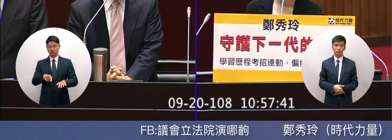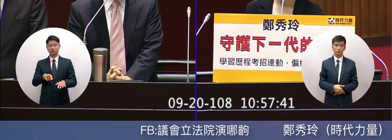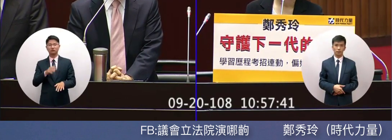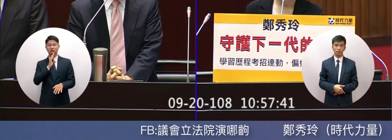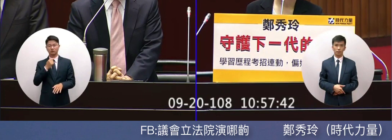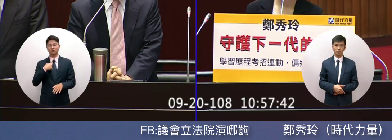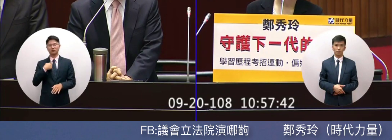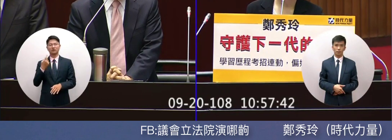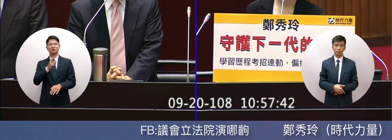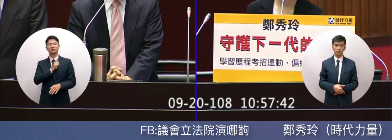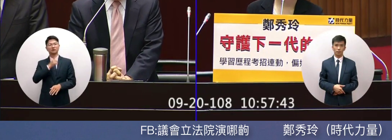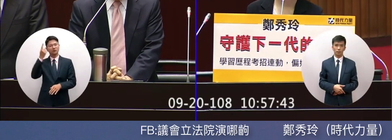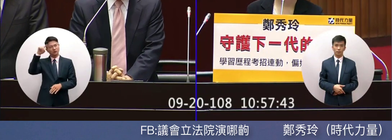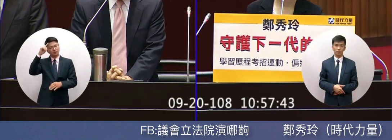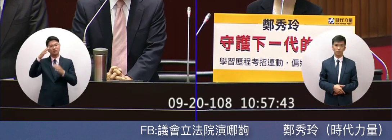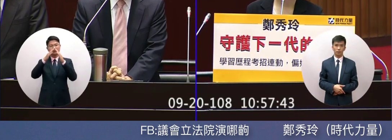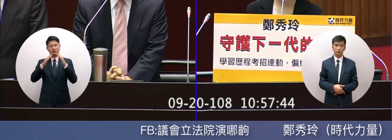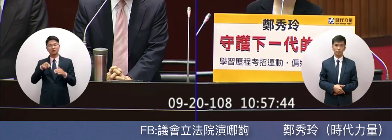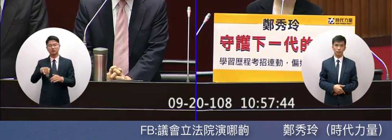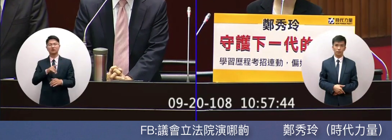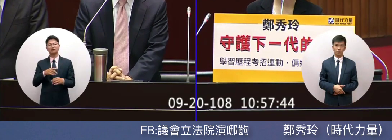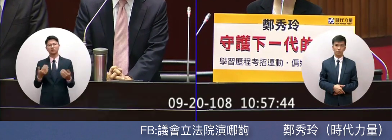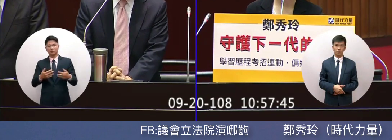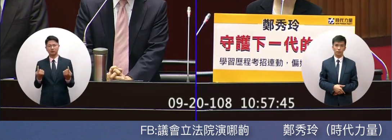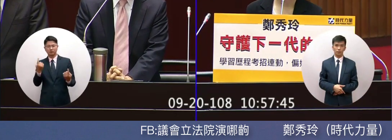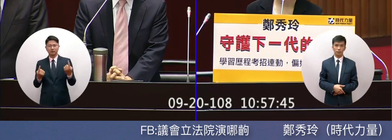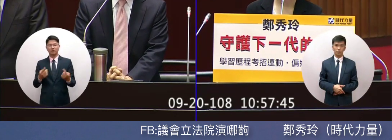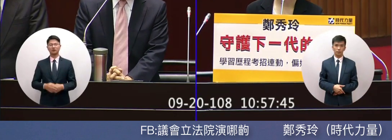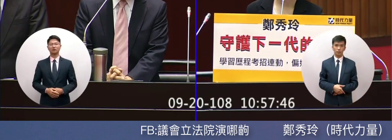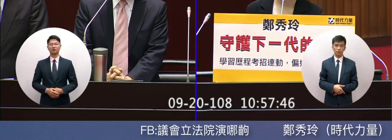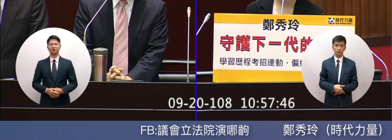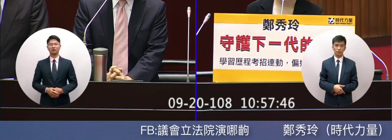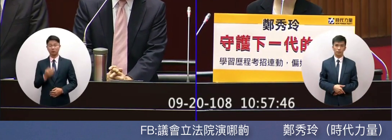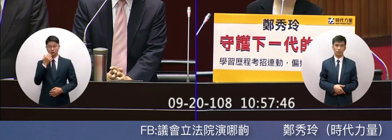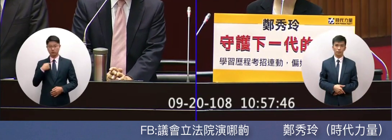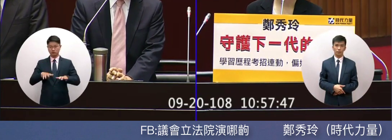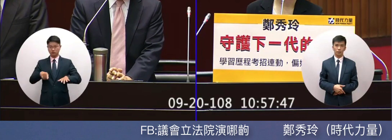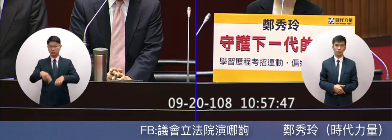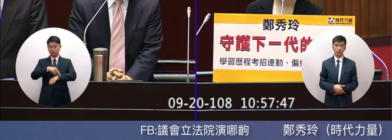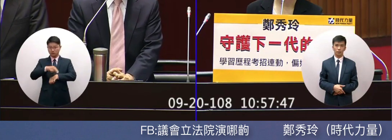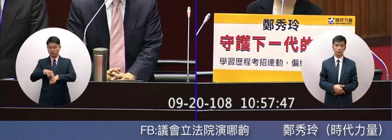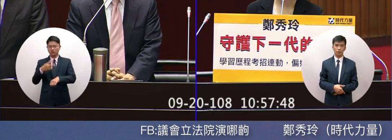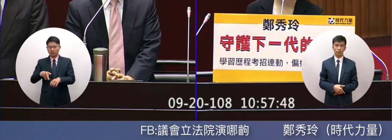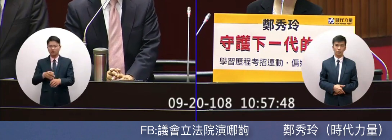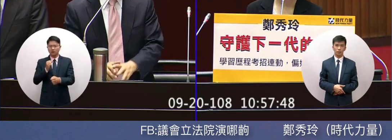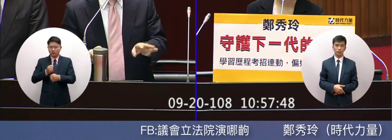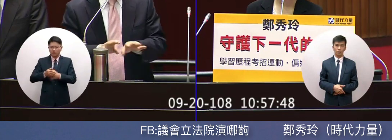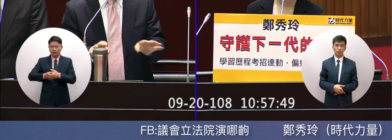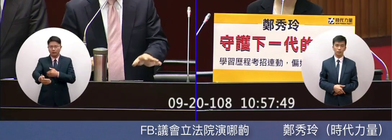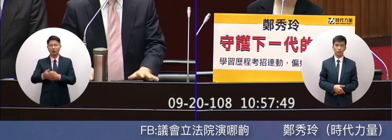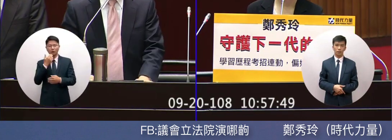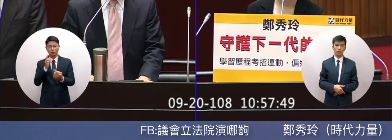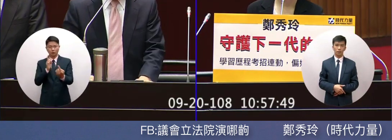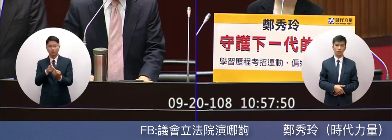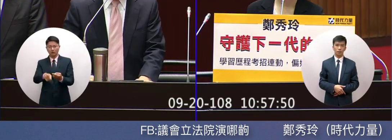跟我的故乡这样比较。我对于这个，如果因为设计或者我们作业上使得孩子在这个公